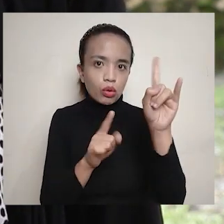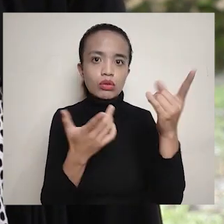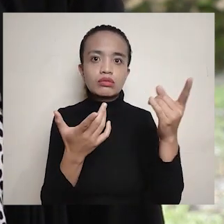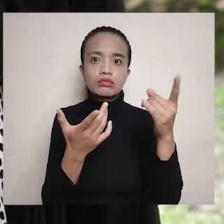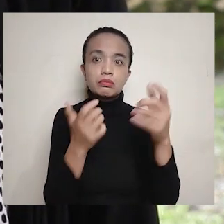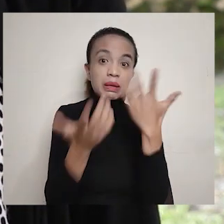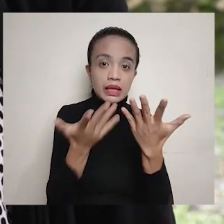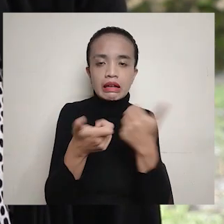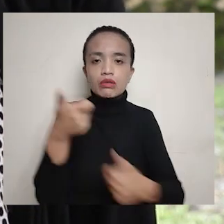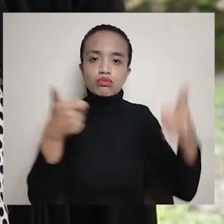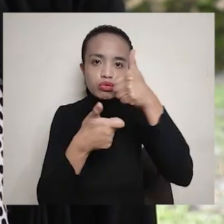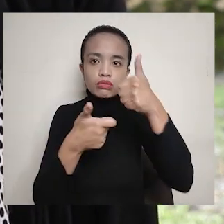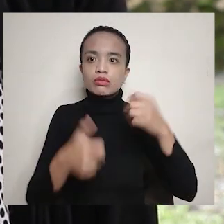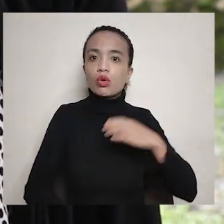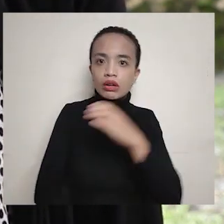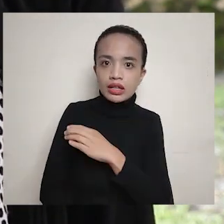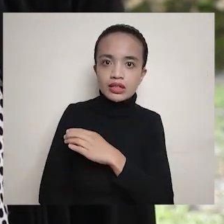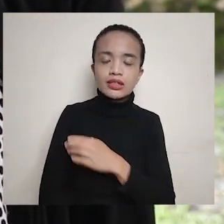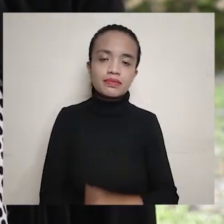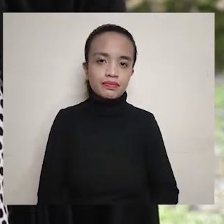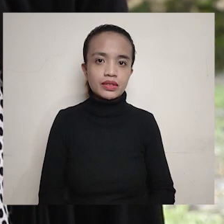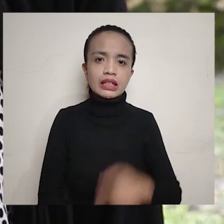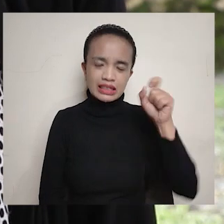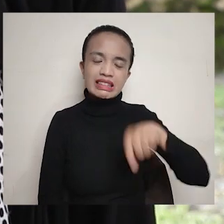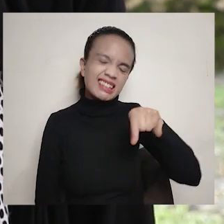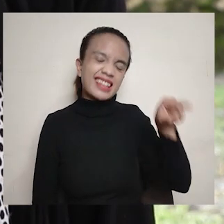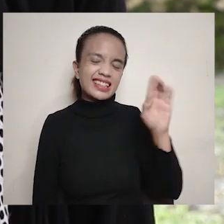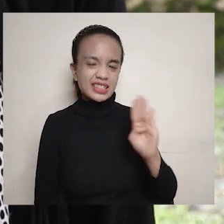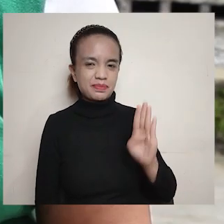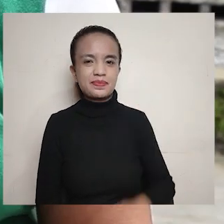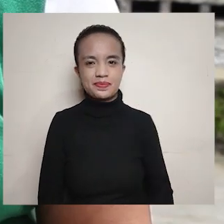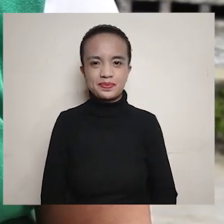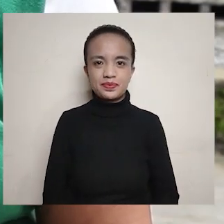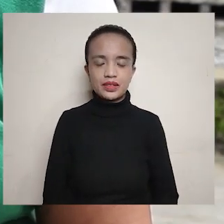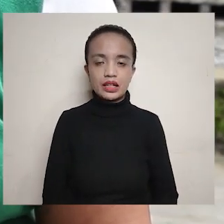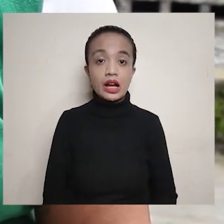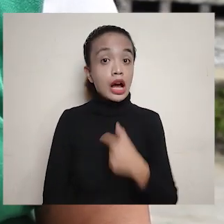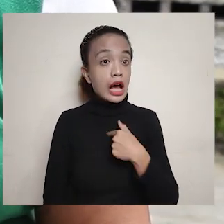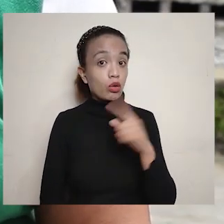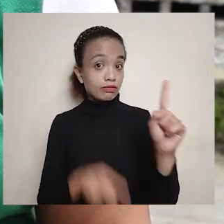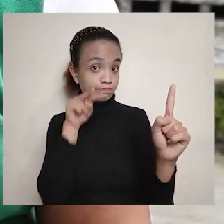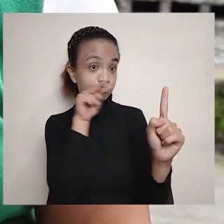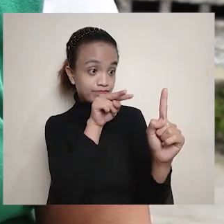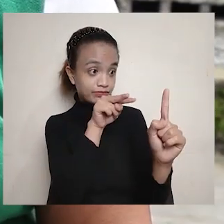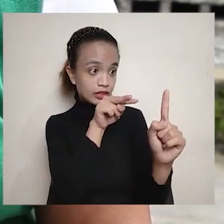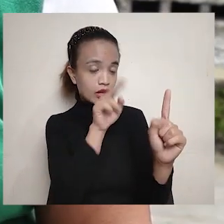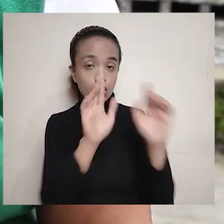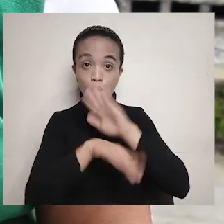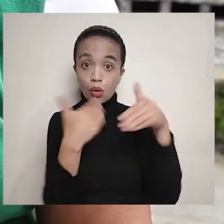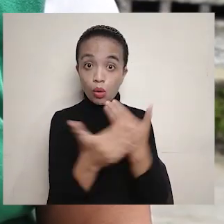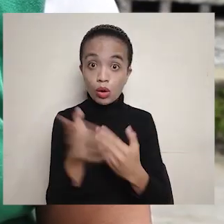and then now, please, yeah, we need him in the Senate. Nakikita ko sa kanya lahat